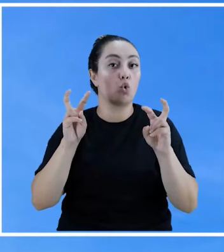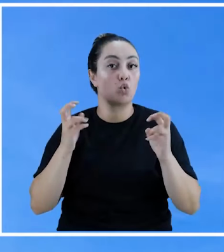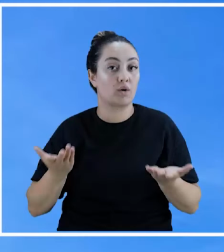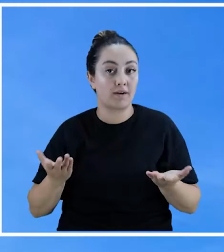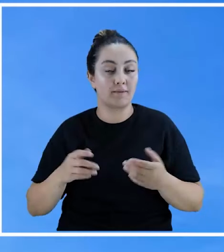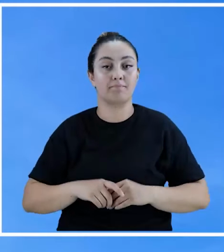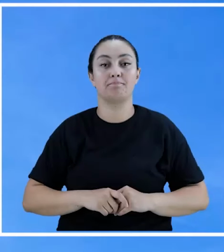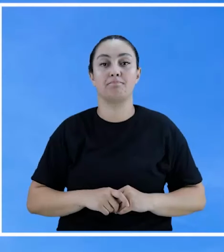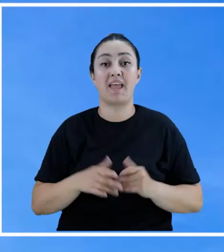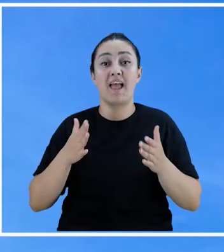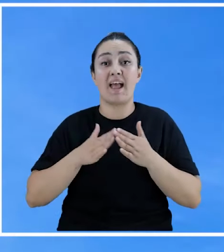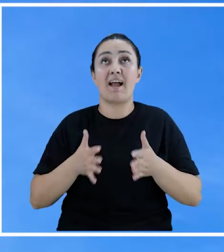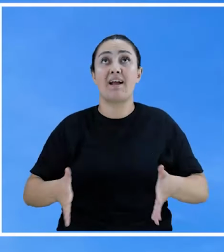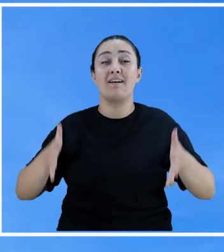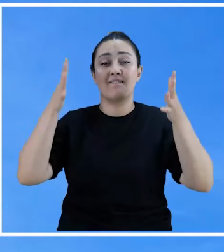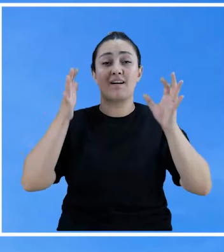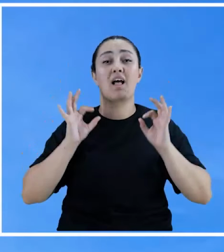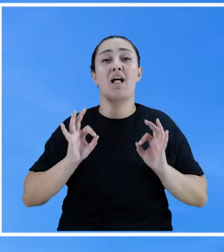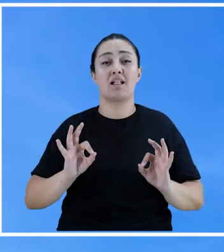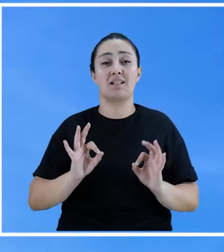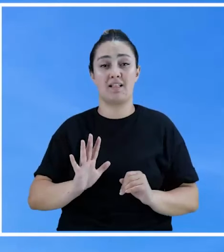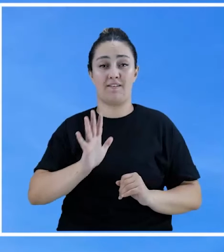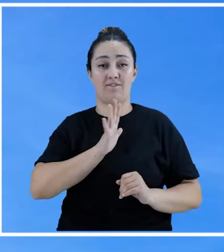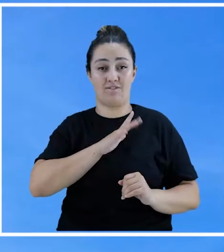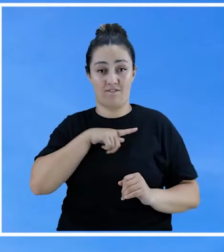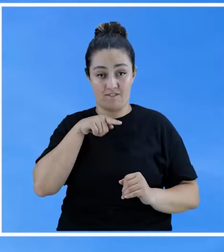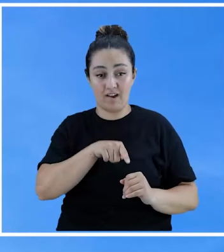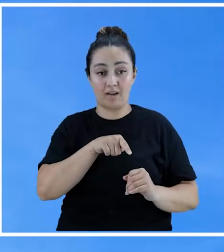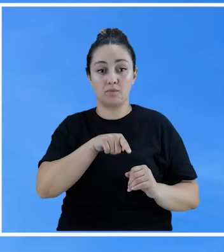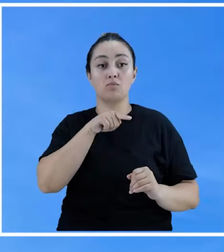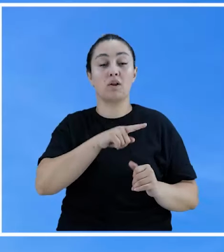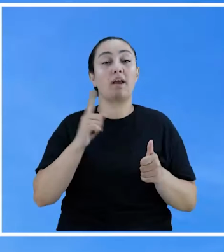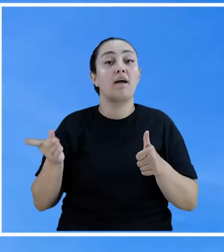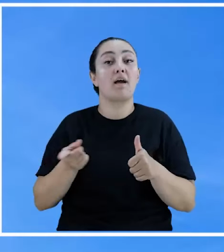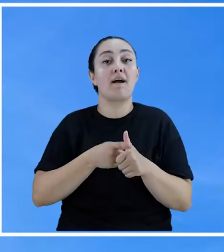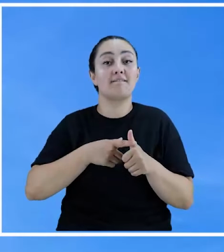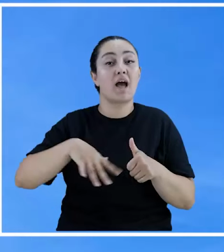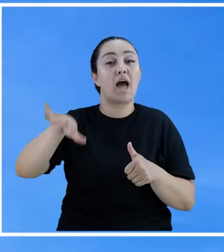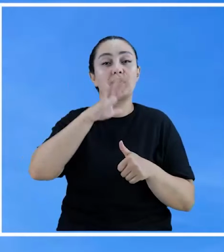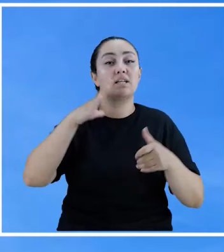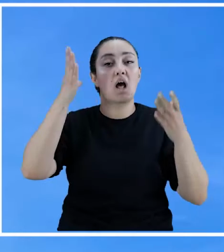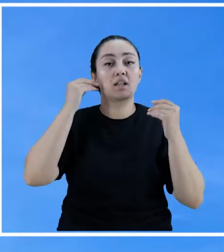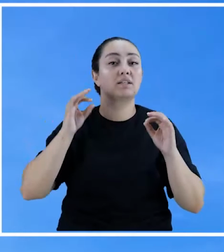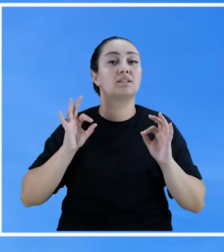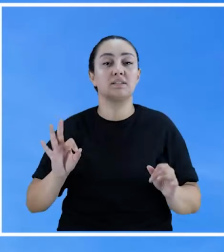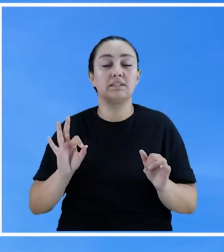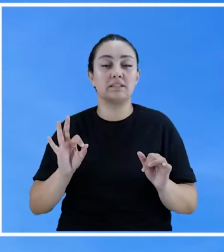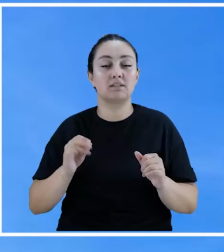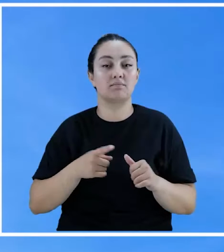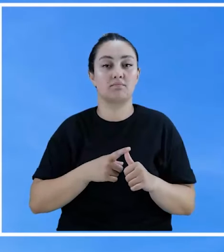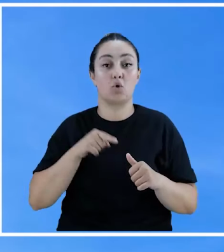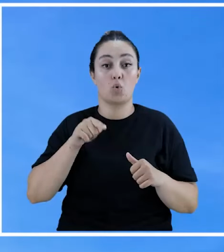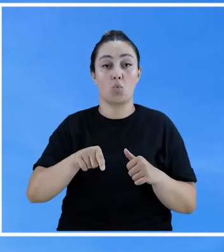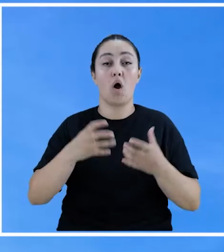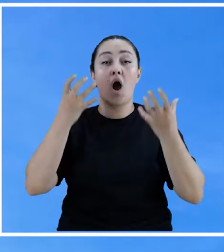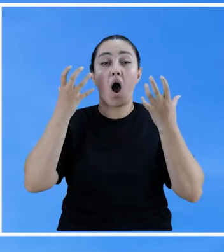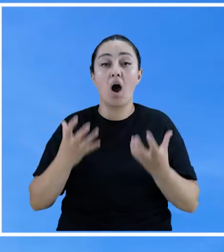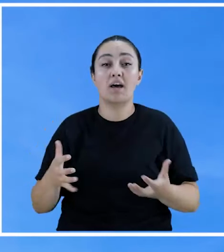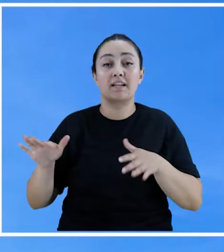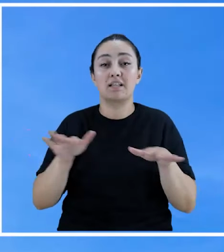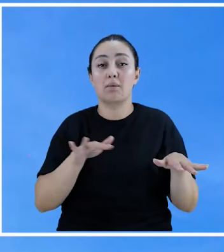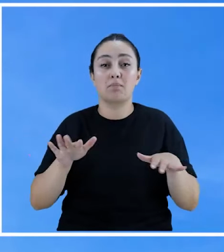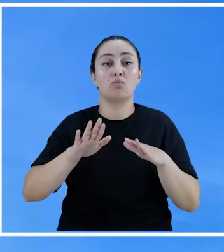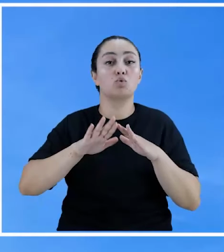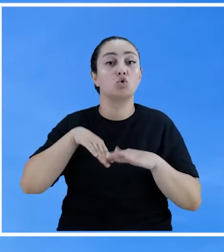önlemler alınabilir? Mevcut binaların durumu ile ilgili bir kere şunu anladı herkes. Her iki yaşanan bu